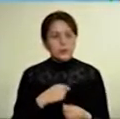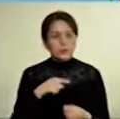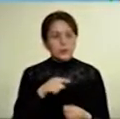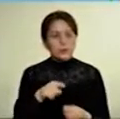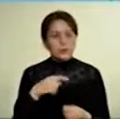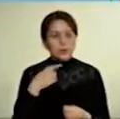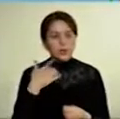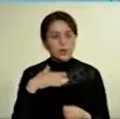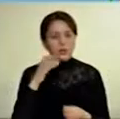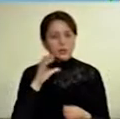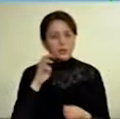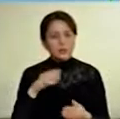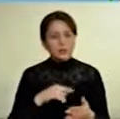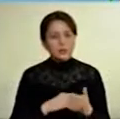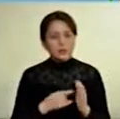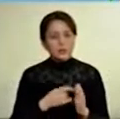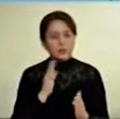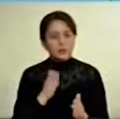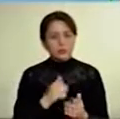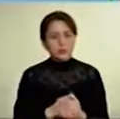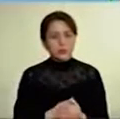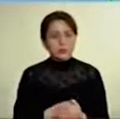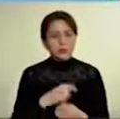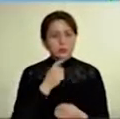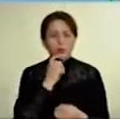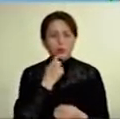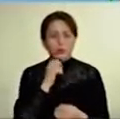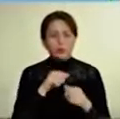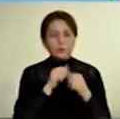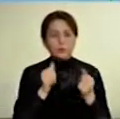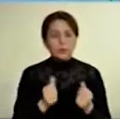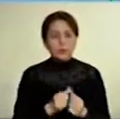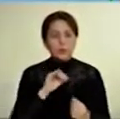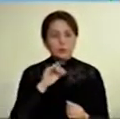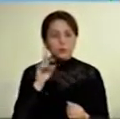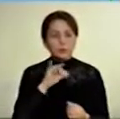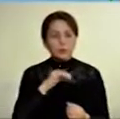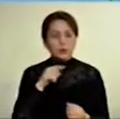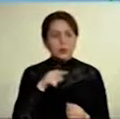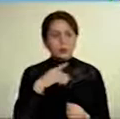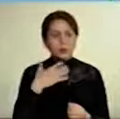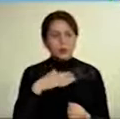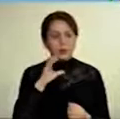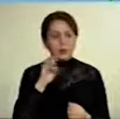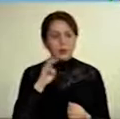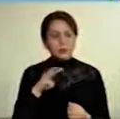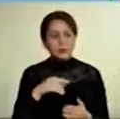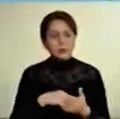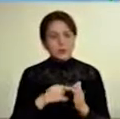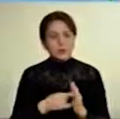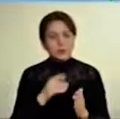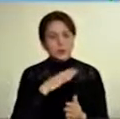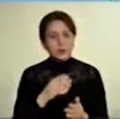1050 santimetr kvadrat kelib chiqyapti. Ya'ni murakkab shaklimizning yuzi esa 1050 santimetr kvadratga teng